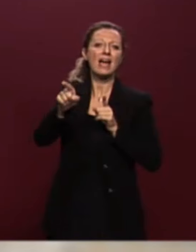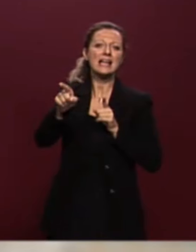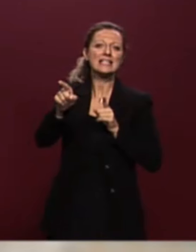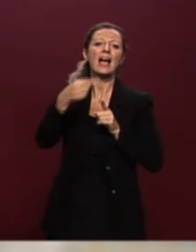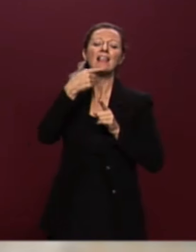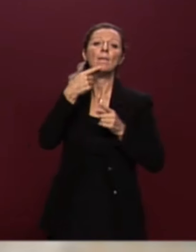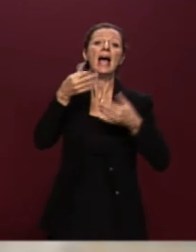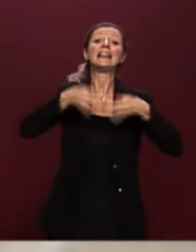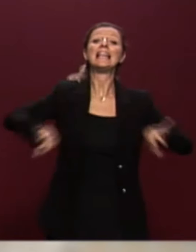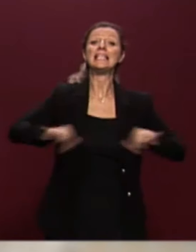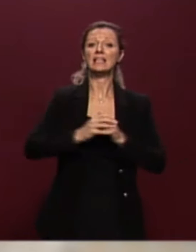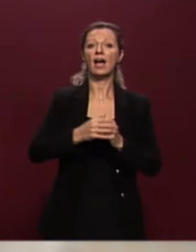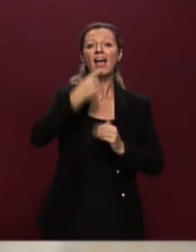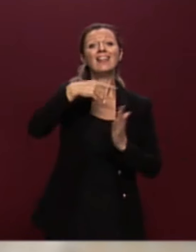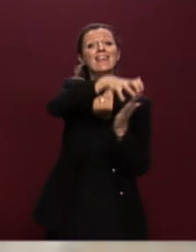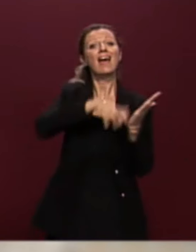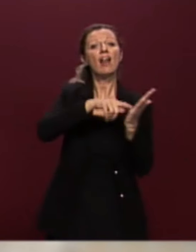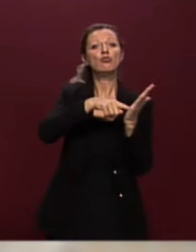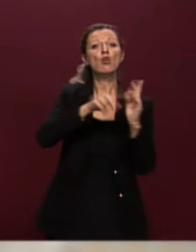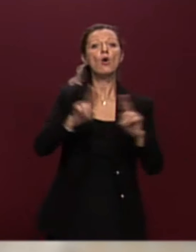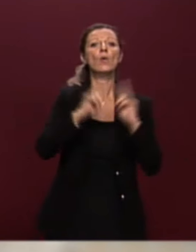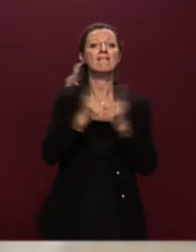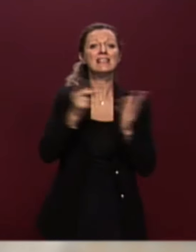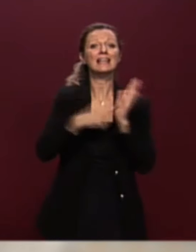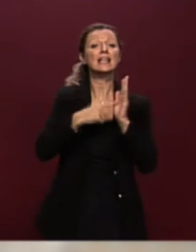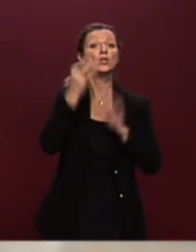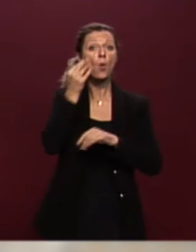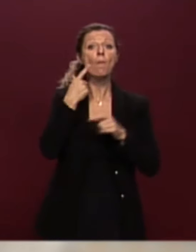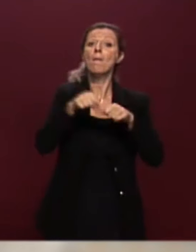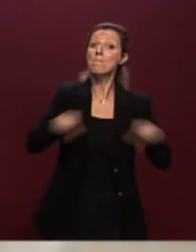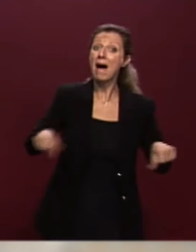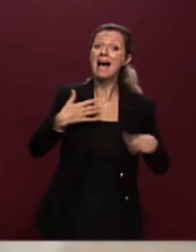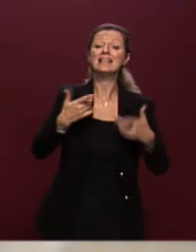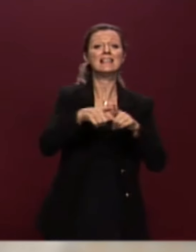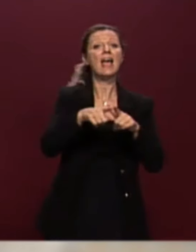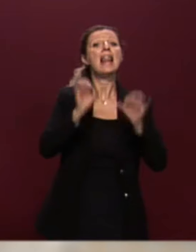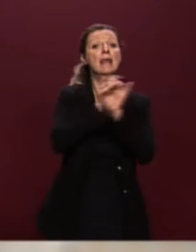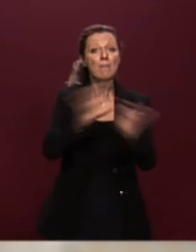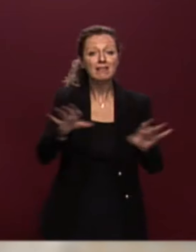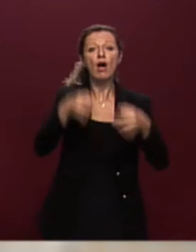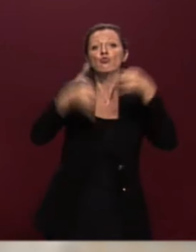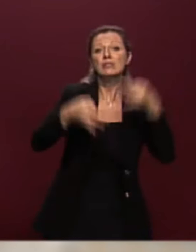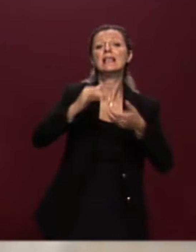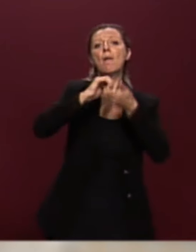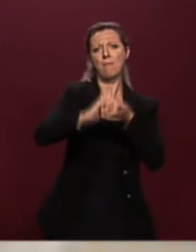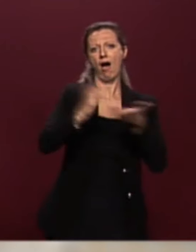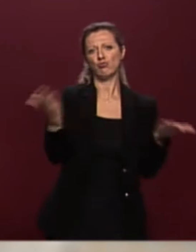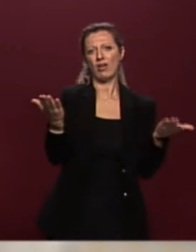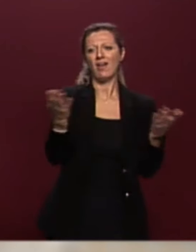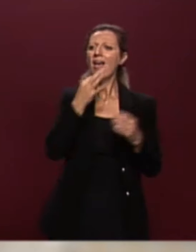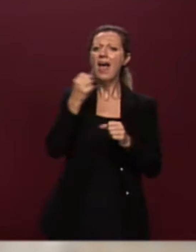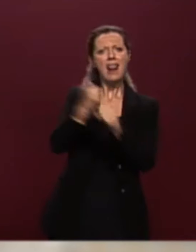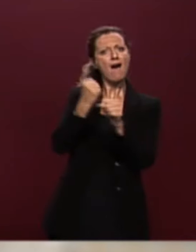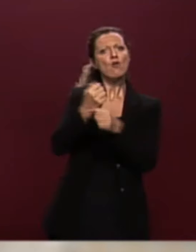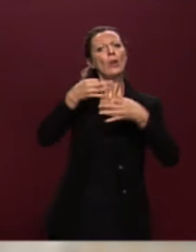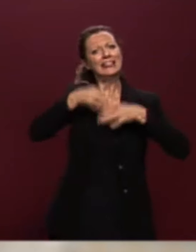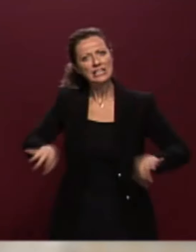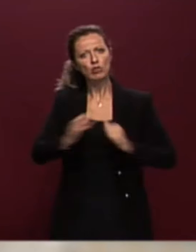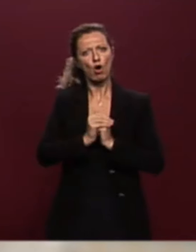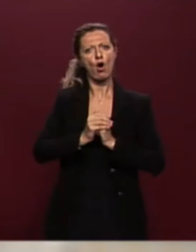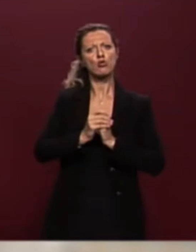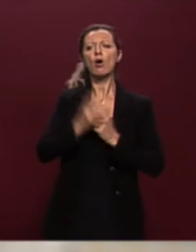dice la Dichiarazione Universale dei Diritti dell'Uomo, no? Il fondamento della libertà, della giustizia e della pace. Quindi un lavoro dignitoso, un trattamento